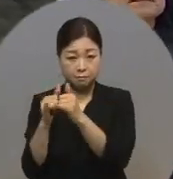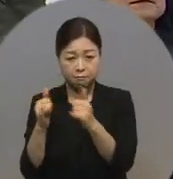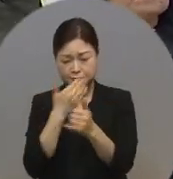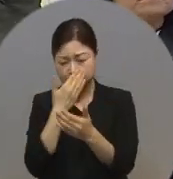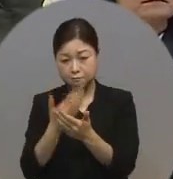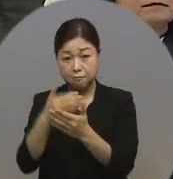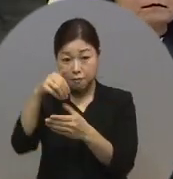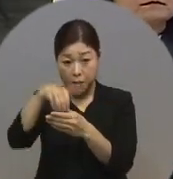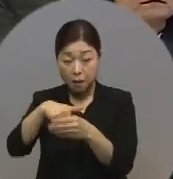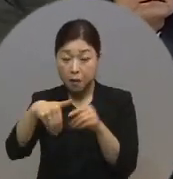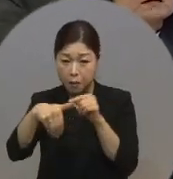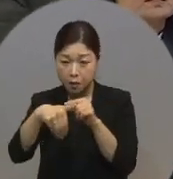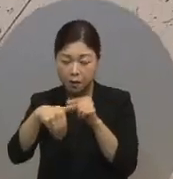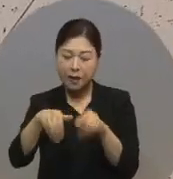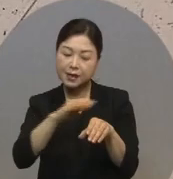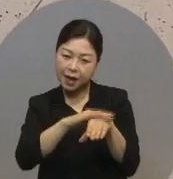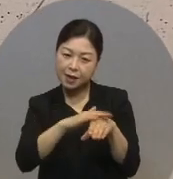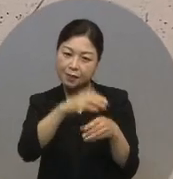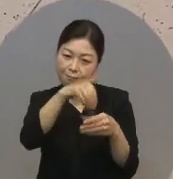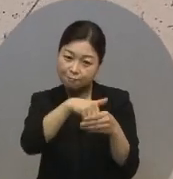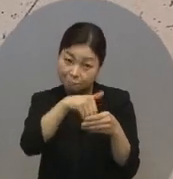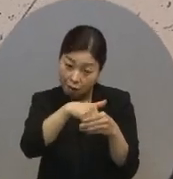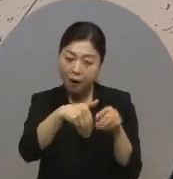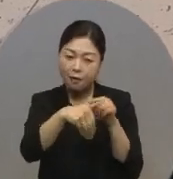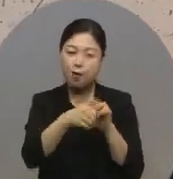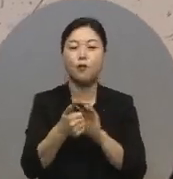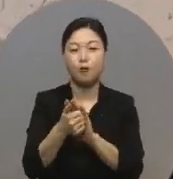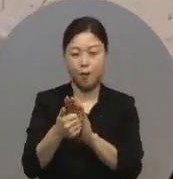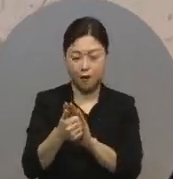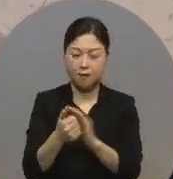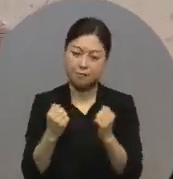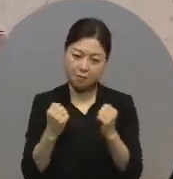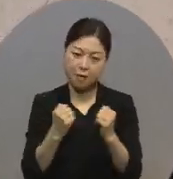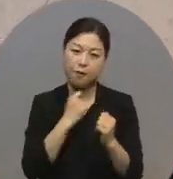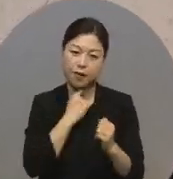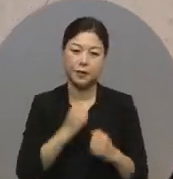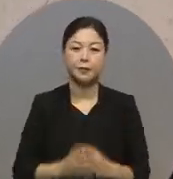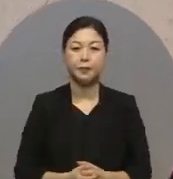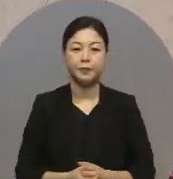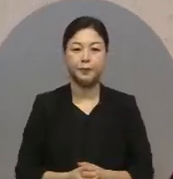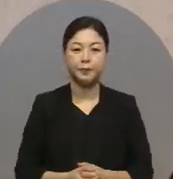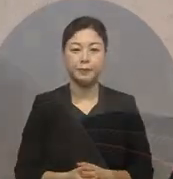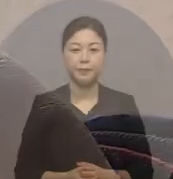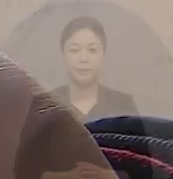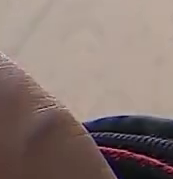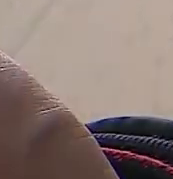힘겹지 않도록 복지TV가 응원하겠습니다. 복지TV 뉴스 정유정입니다.